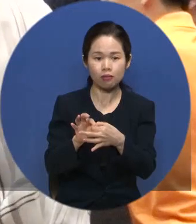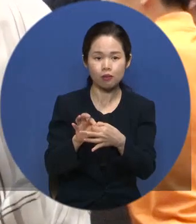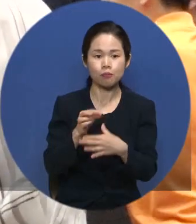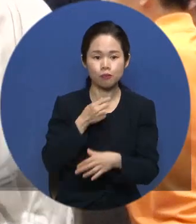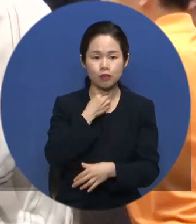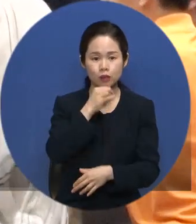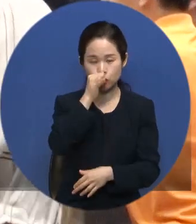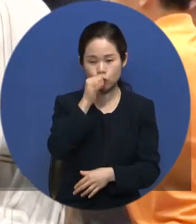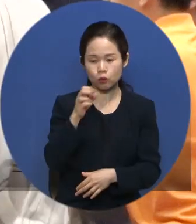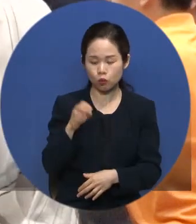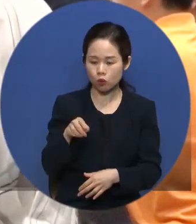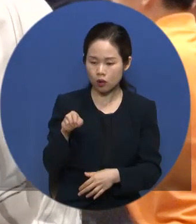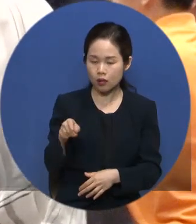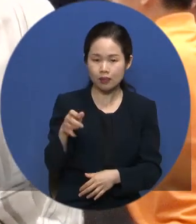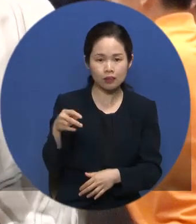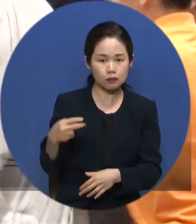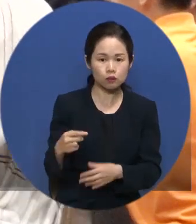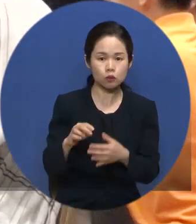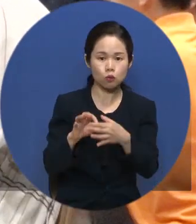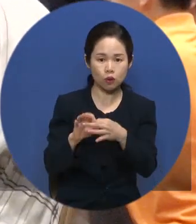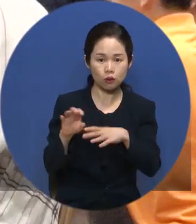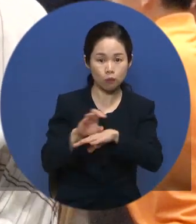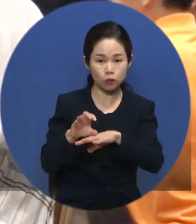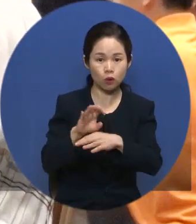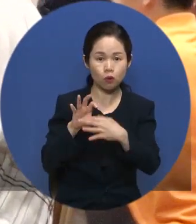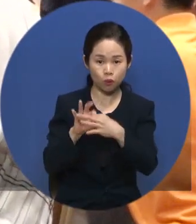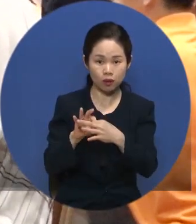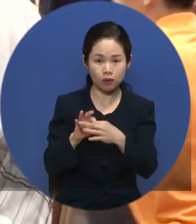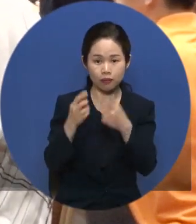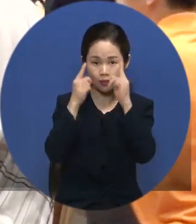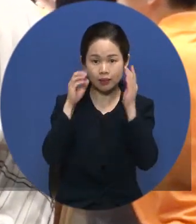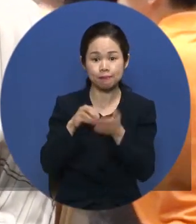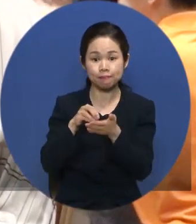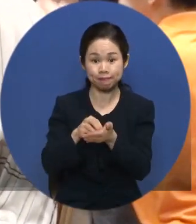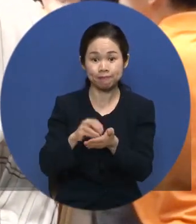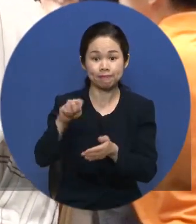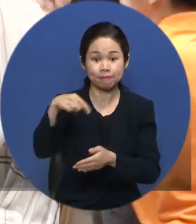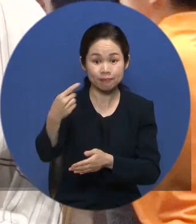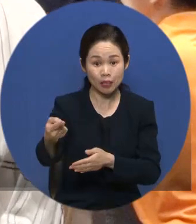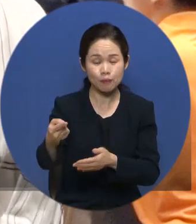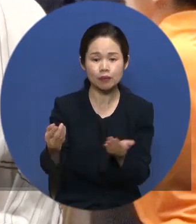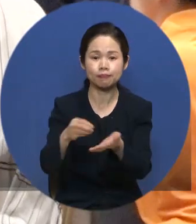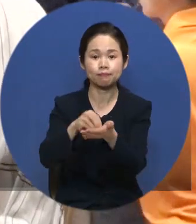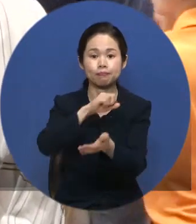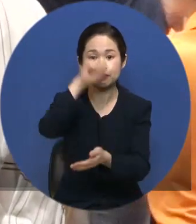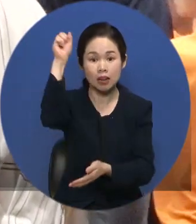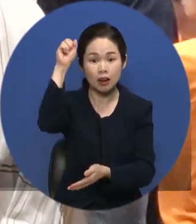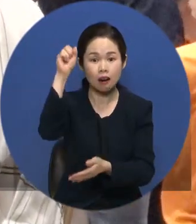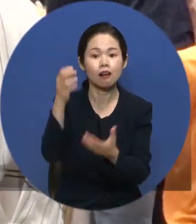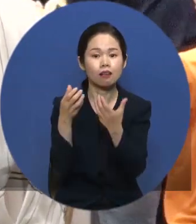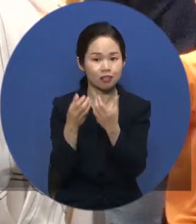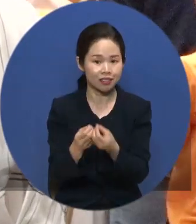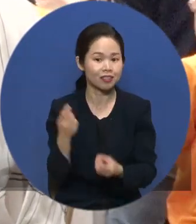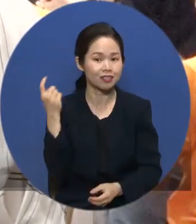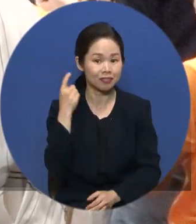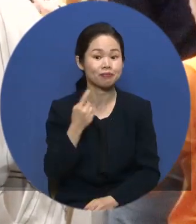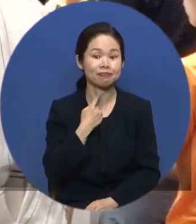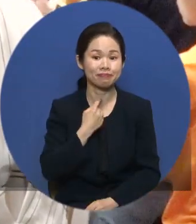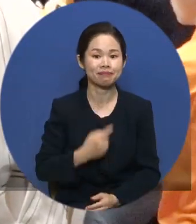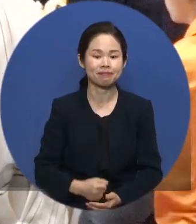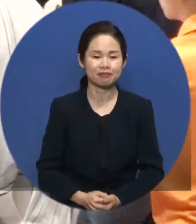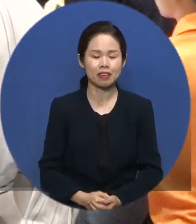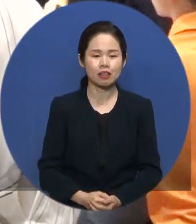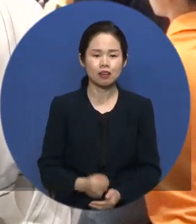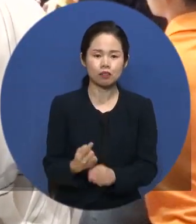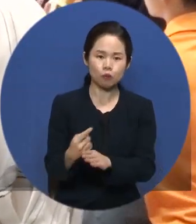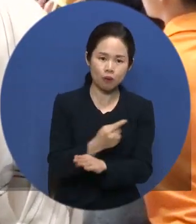그런 쪽으로 대학도 진학하고 취업도 된 사례도 있던 걸로 알고 있습니다. 그리고 뭐 그 외에는